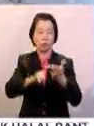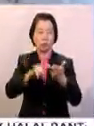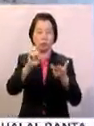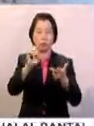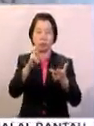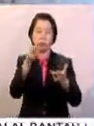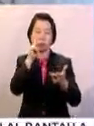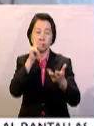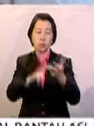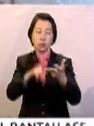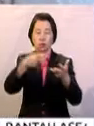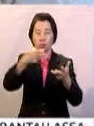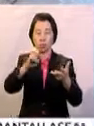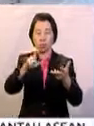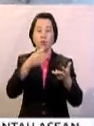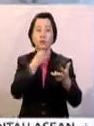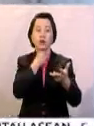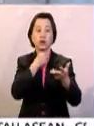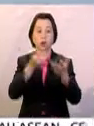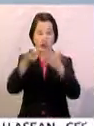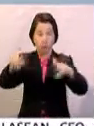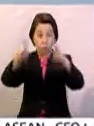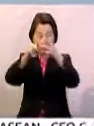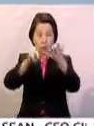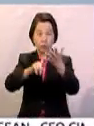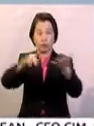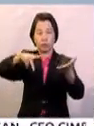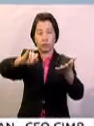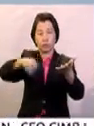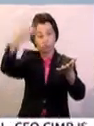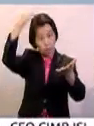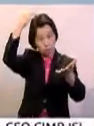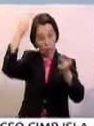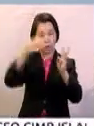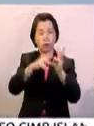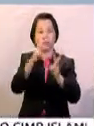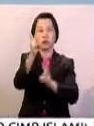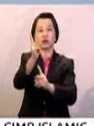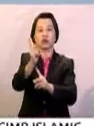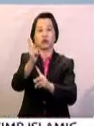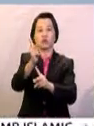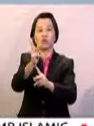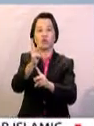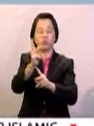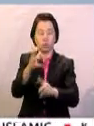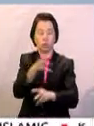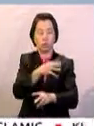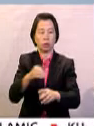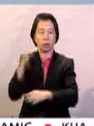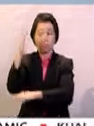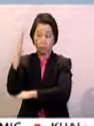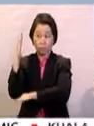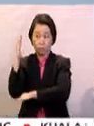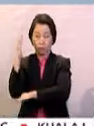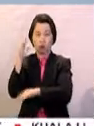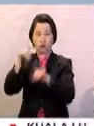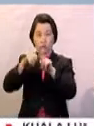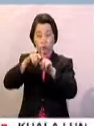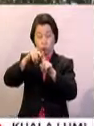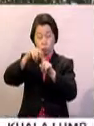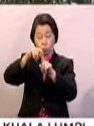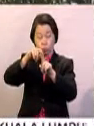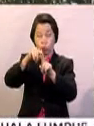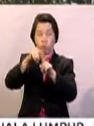Kedah hulu perak Kuala kangsar perak Petaling Selangor dan kepung Kuala Lumpur namun tengah hari tadi suhu paling tinggi